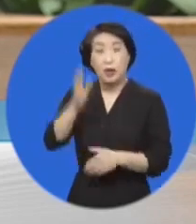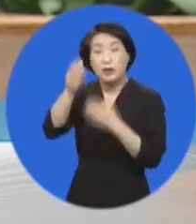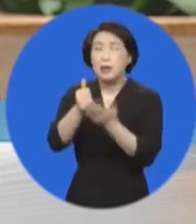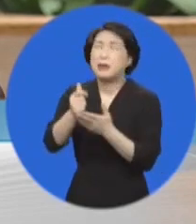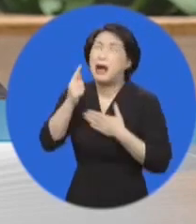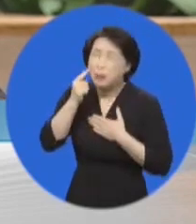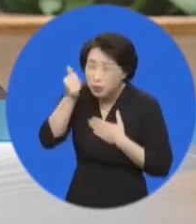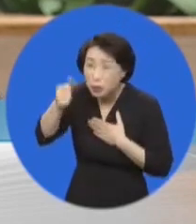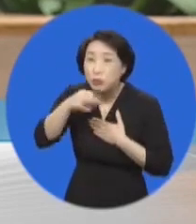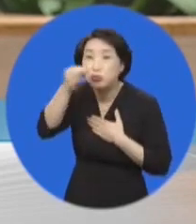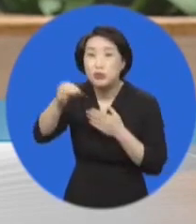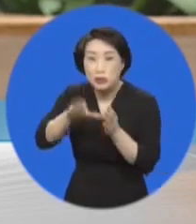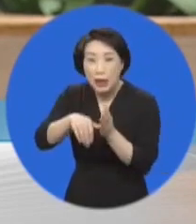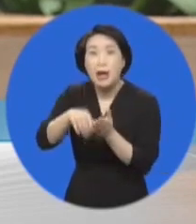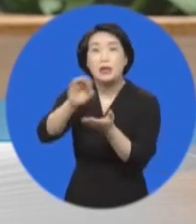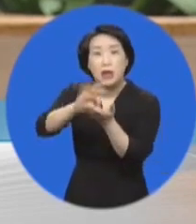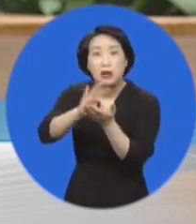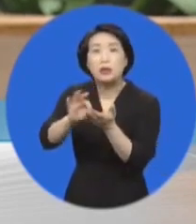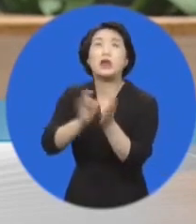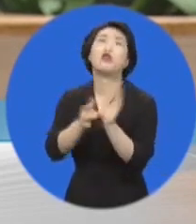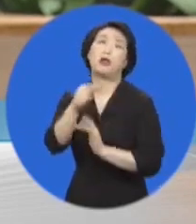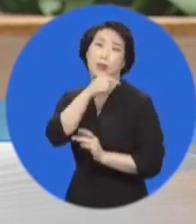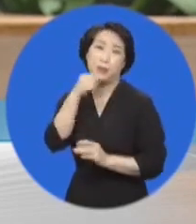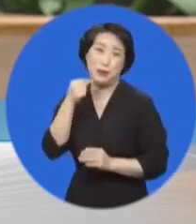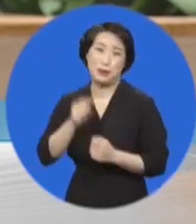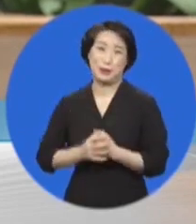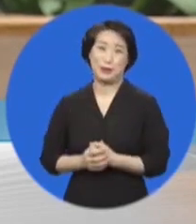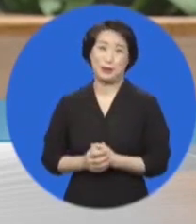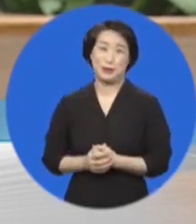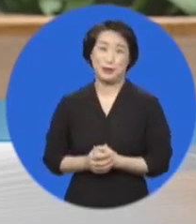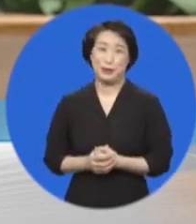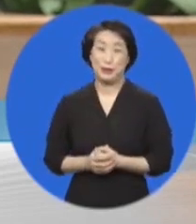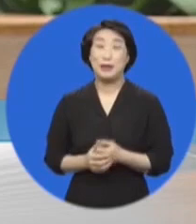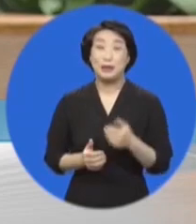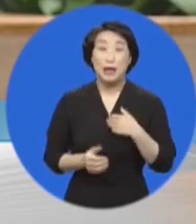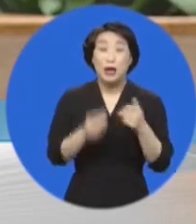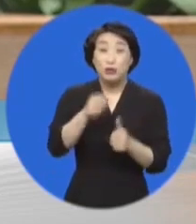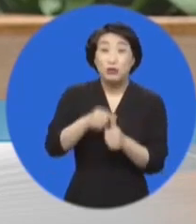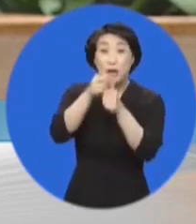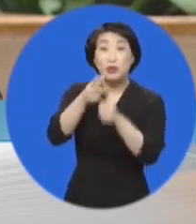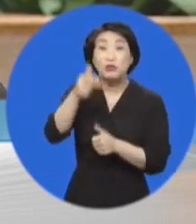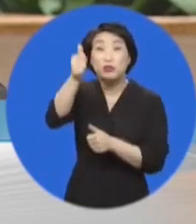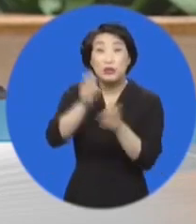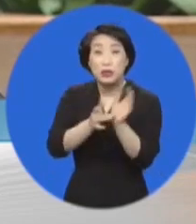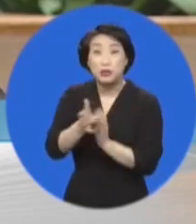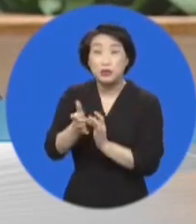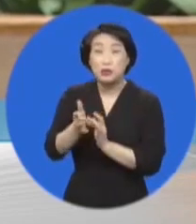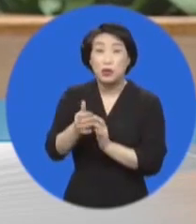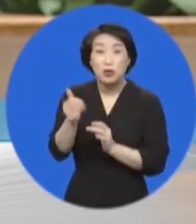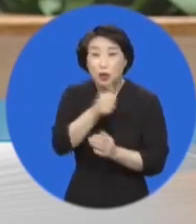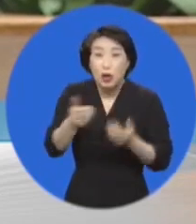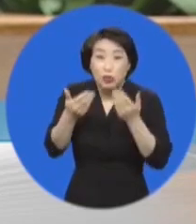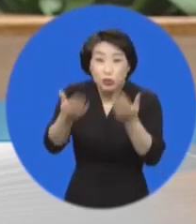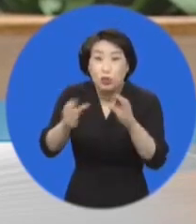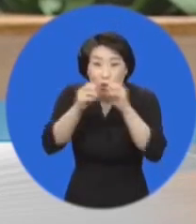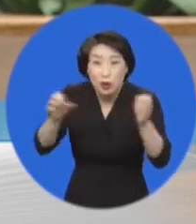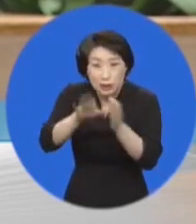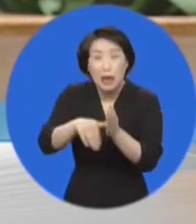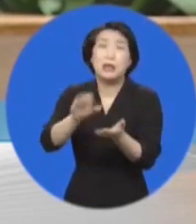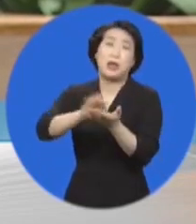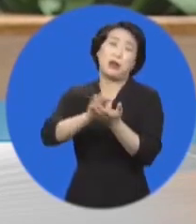하나님을 아버지라 부르는데 사용되는 피입니다. 내 구세주 예수를 말하는데 사용되는